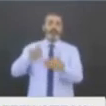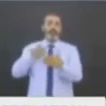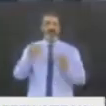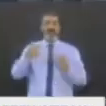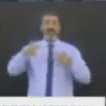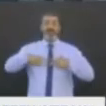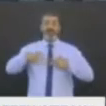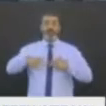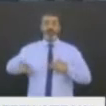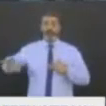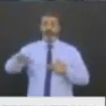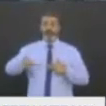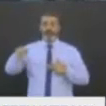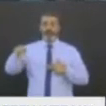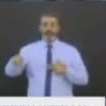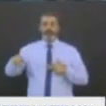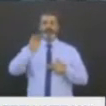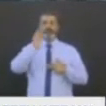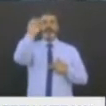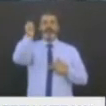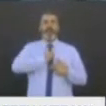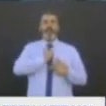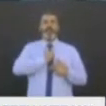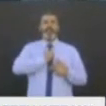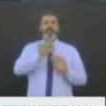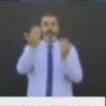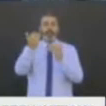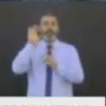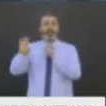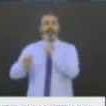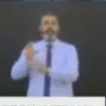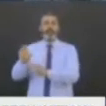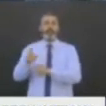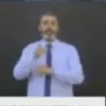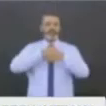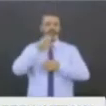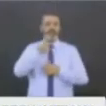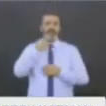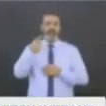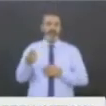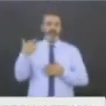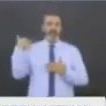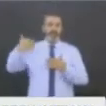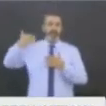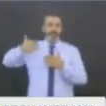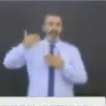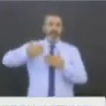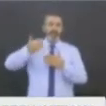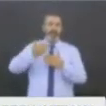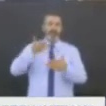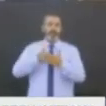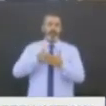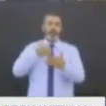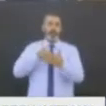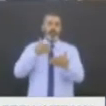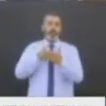εμποδίων. Αναφέρθηκε ο κύριος Σάντης στην επώδυνη περιπέτεια, την οποία χρειάστηκε